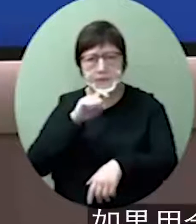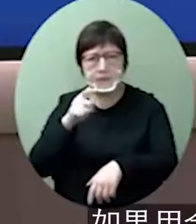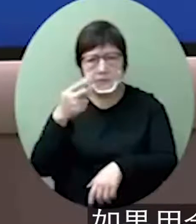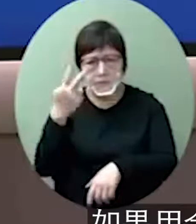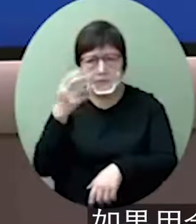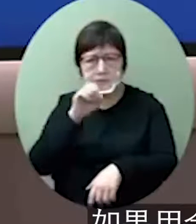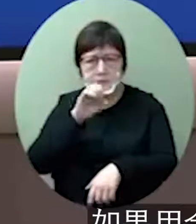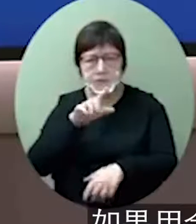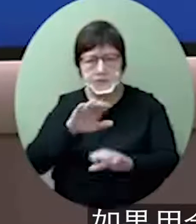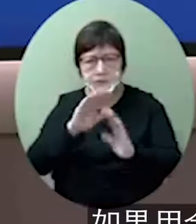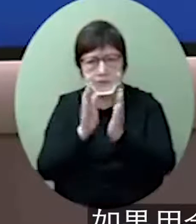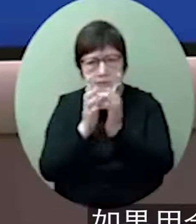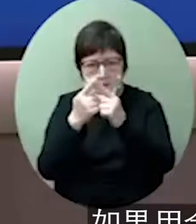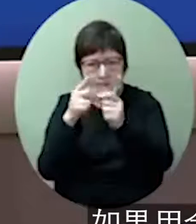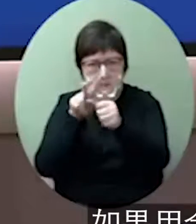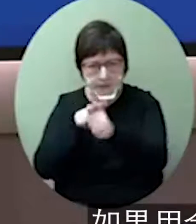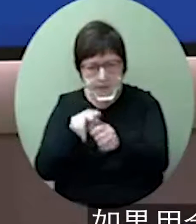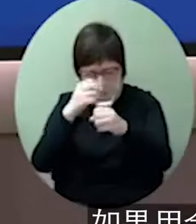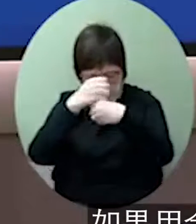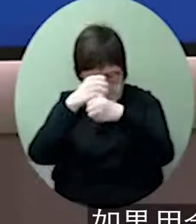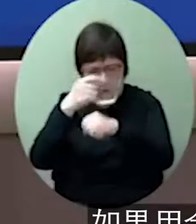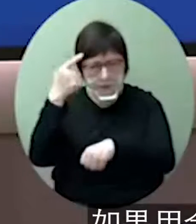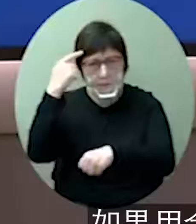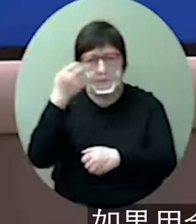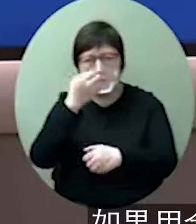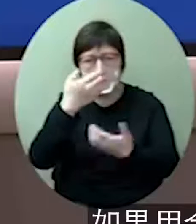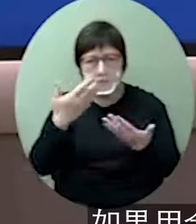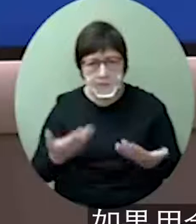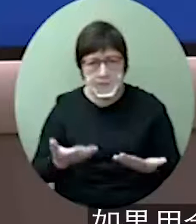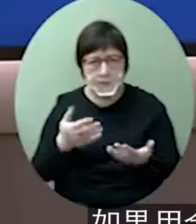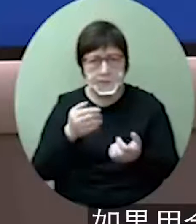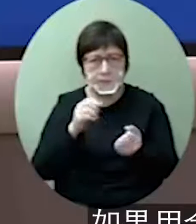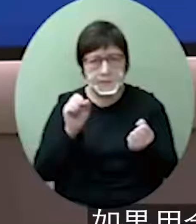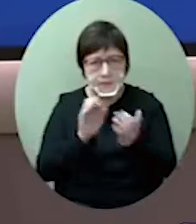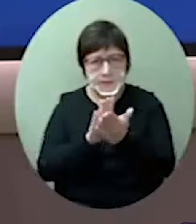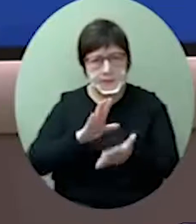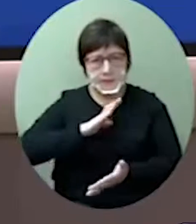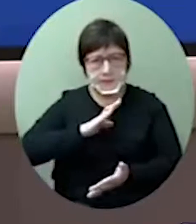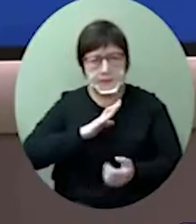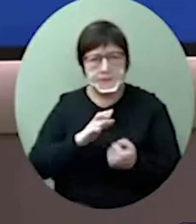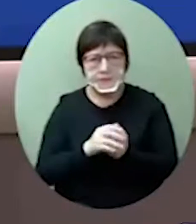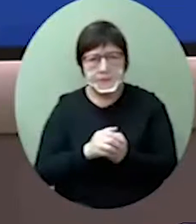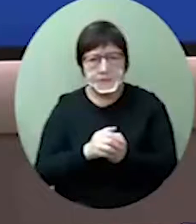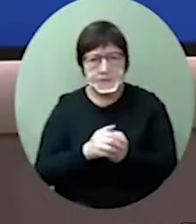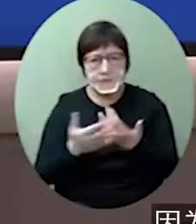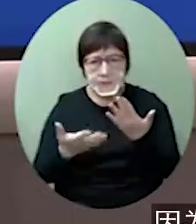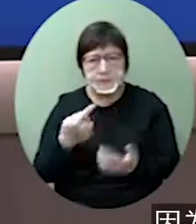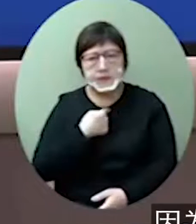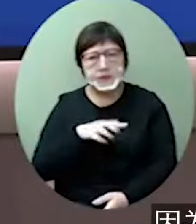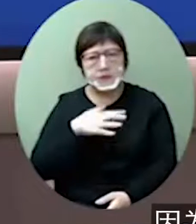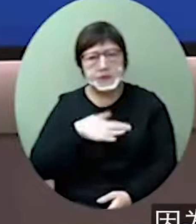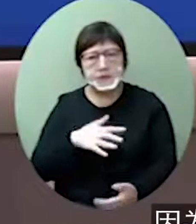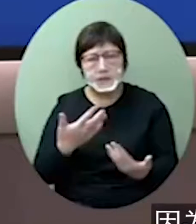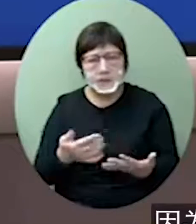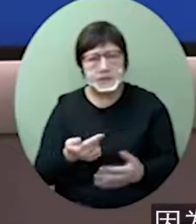果話用全民強制檢測嚟知道而家香港個感染情況，呢個其實或許唔需要啦，因為而